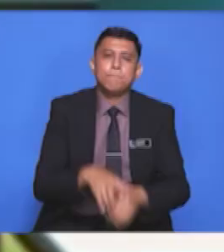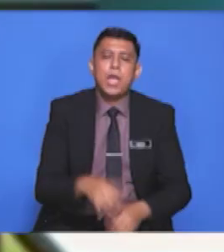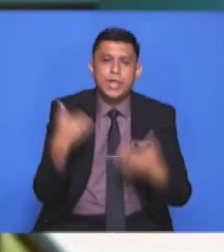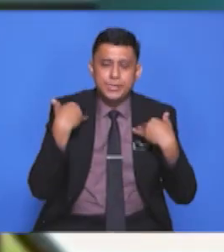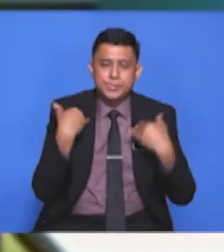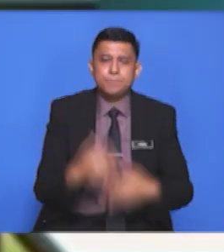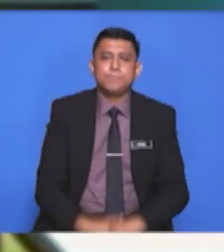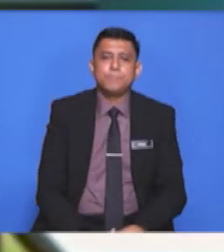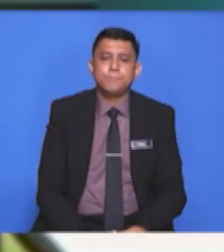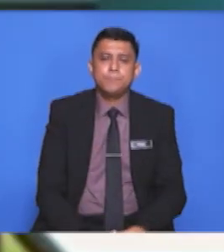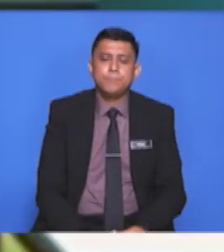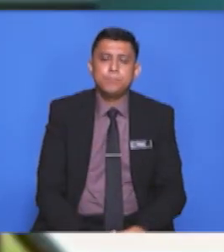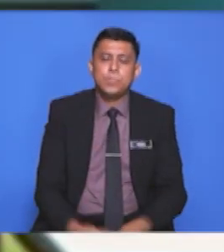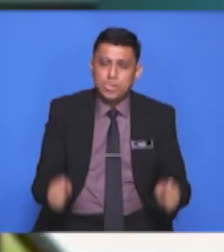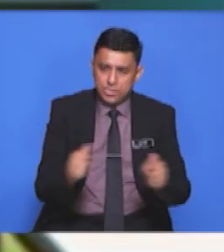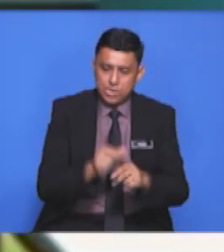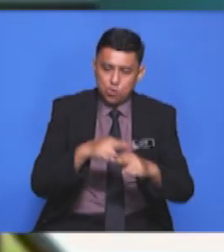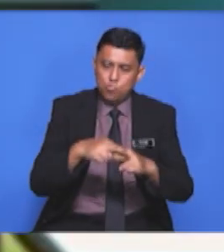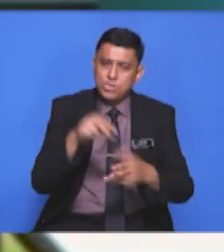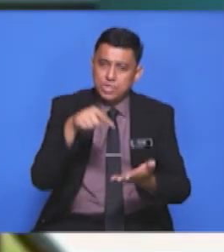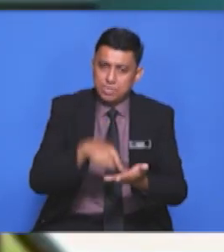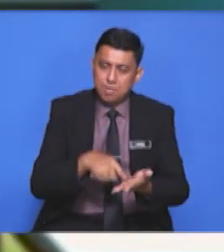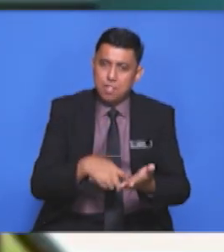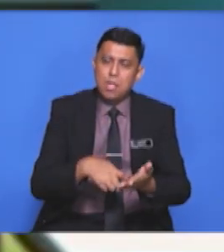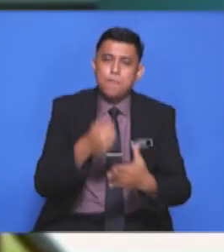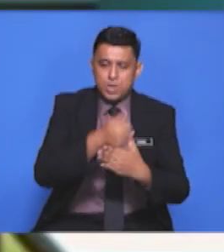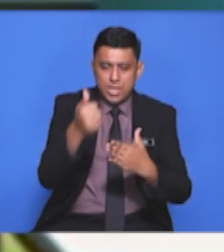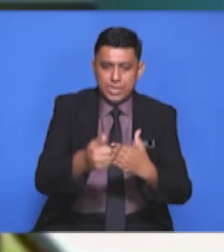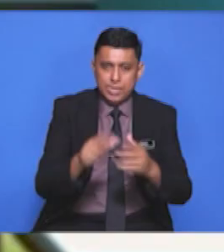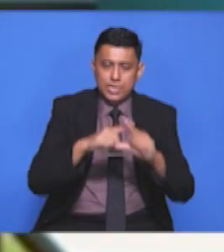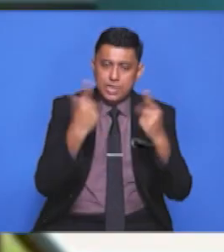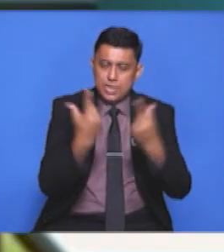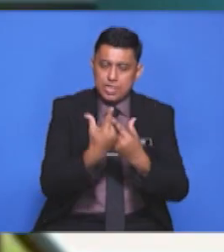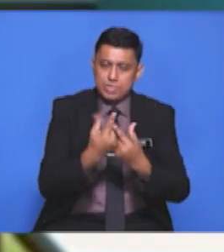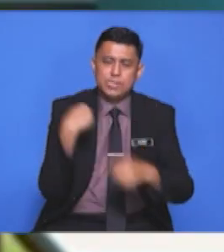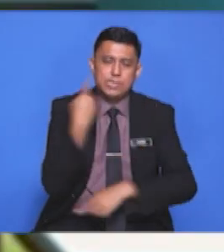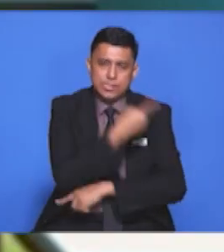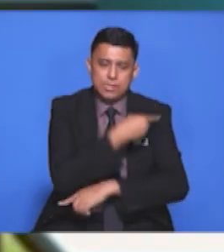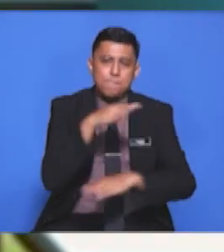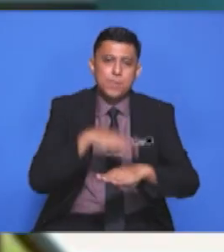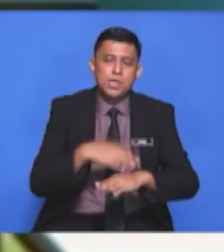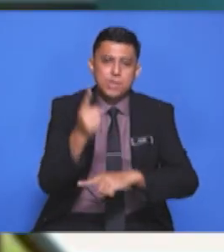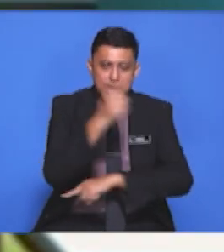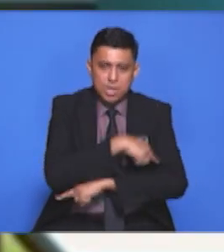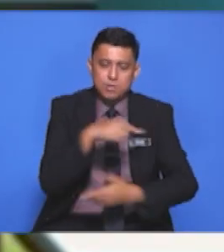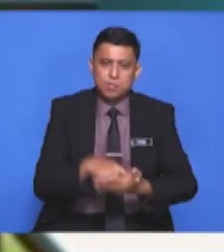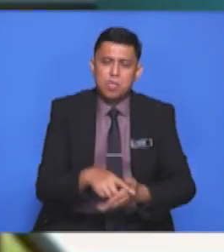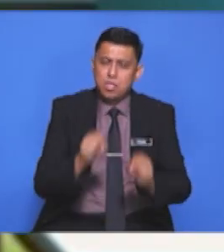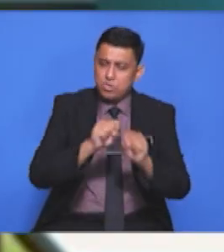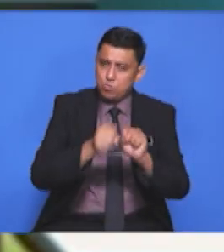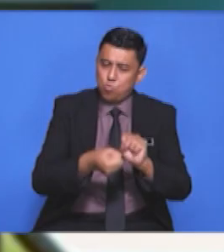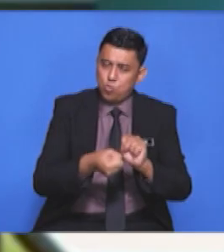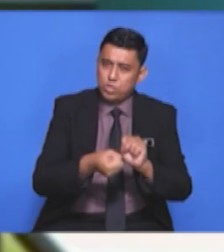Baiklah pelajar dengan rumusan ini berakhirlah kelas kita pada hari ini semoga kamu semua